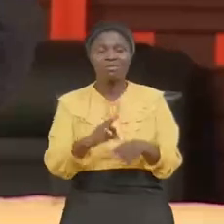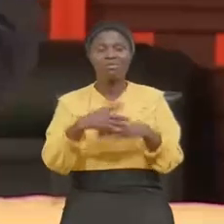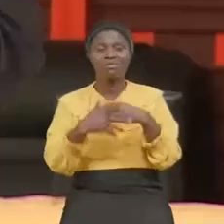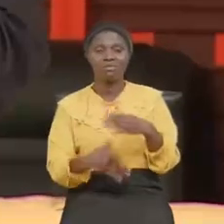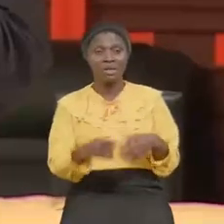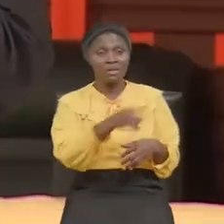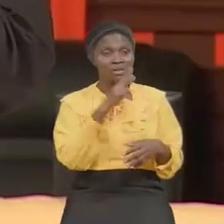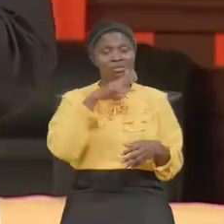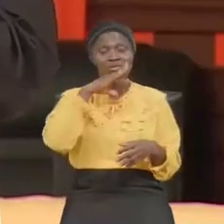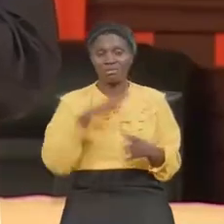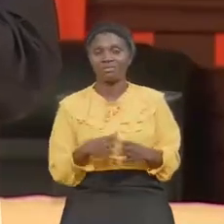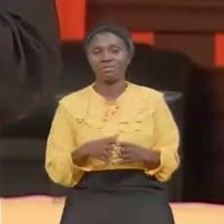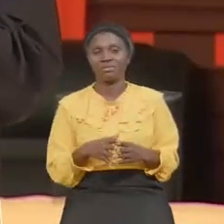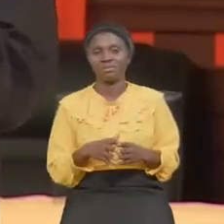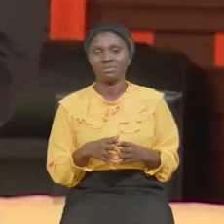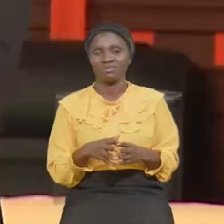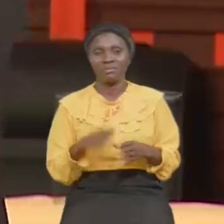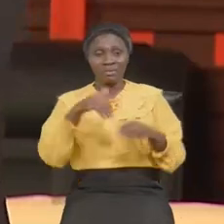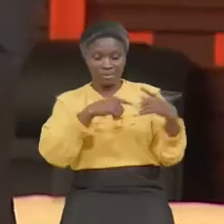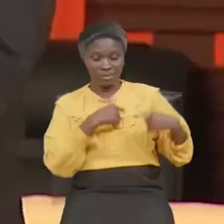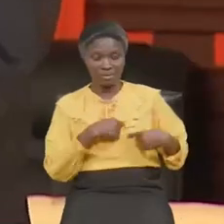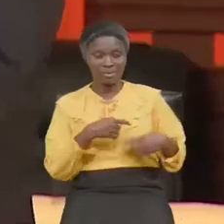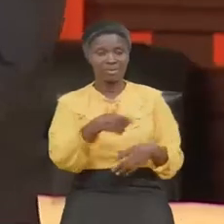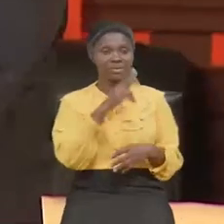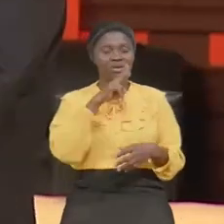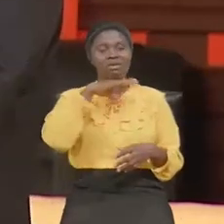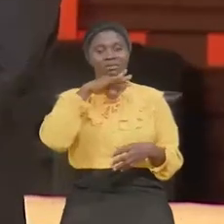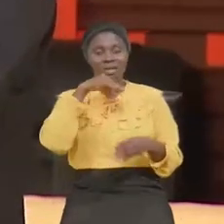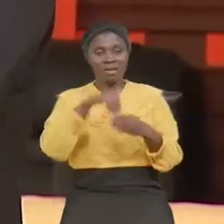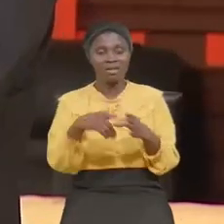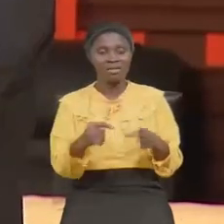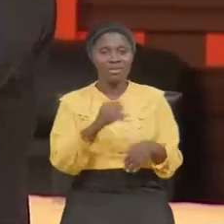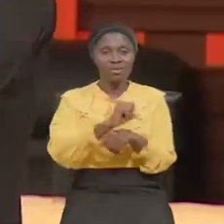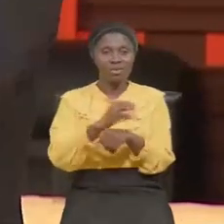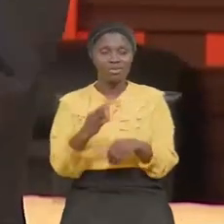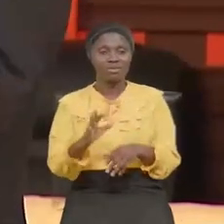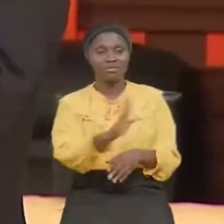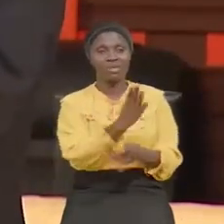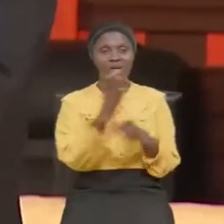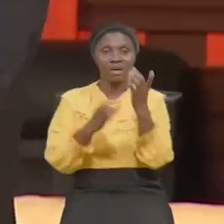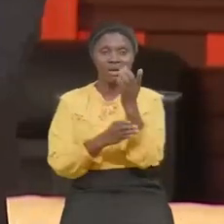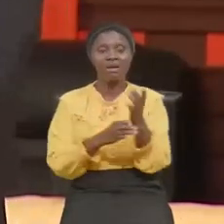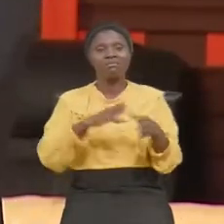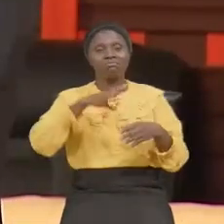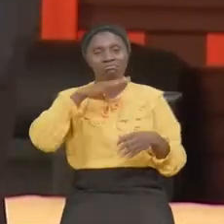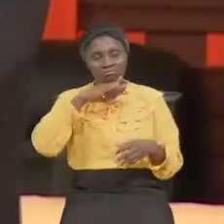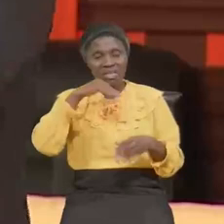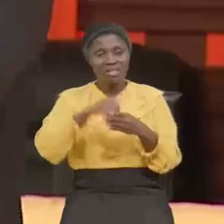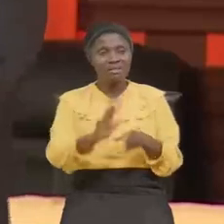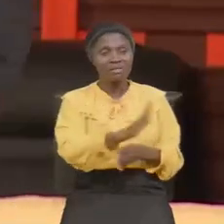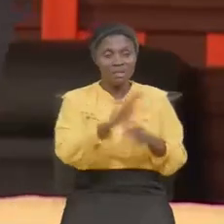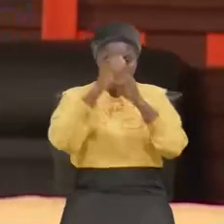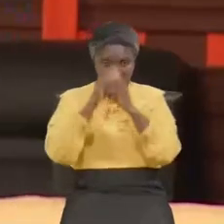le cœur, ils sont corrompus. Dans les paroles de l'œuvre de leurs mains, ils sont corrompus. Même dans leur adoration, ils sont corrompus. Dans